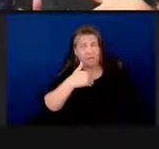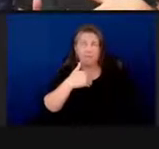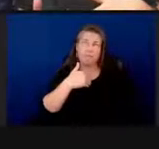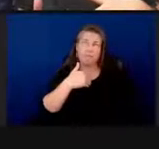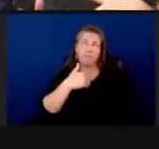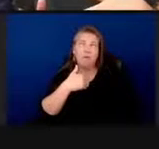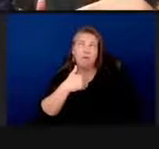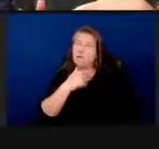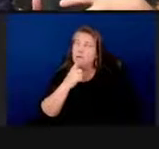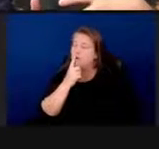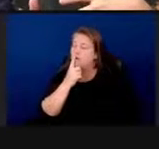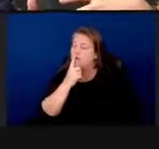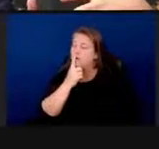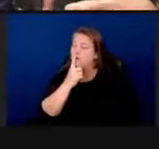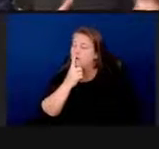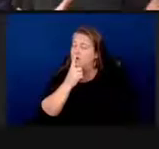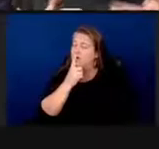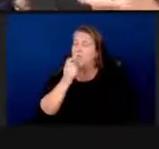ربما